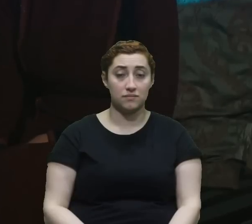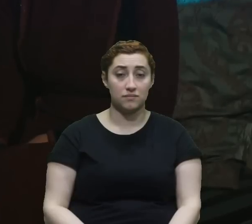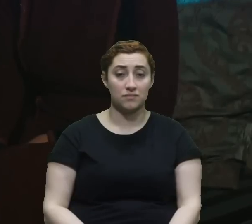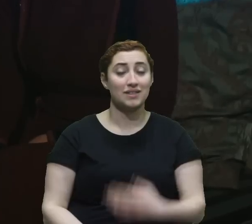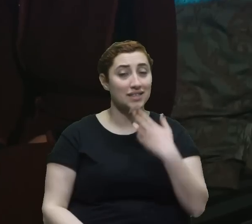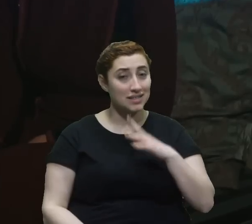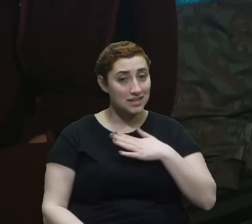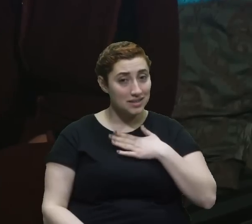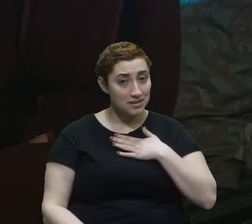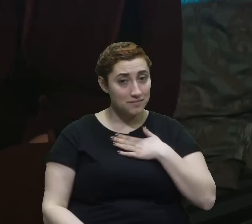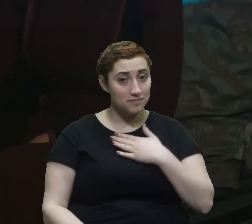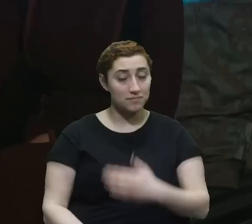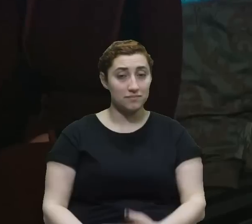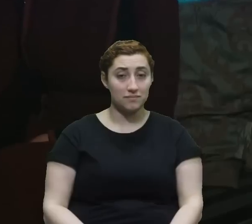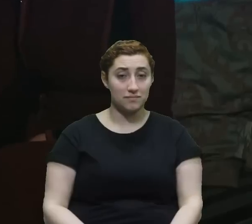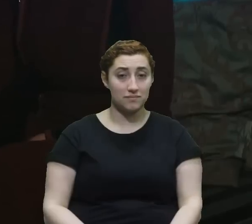Kızım.